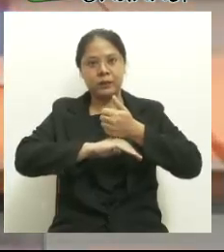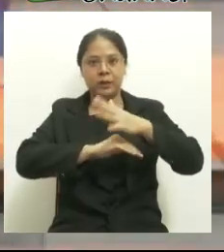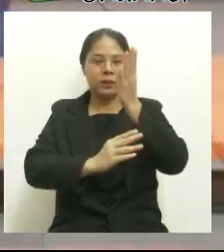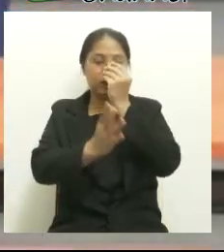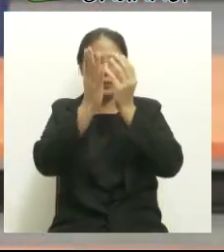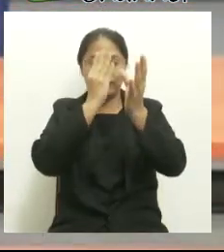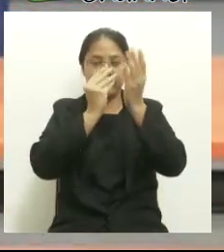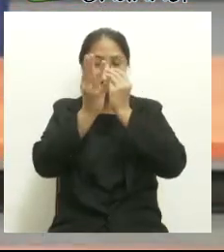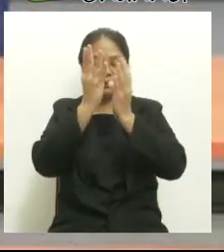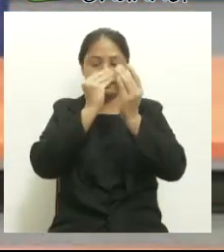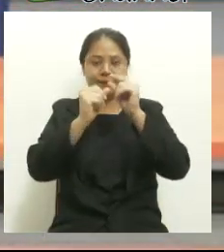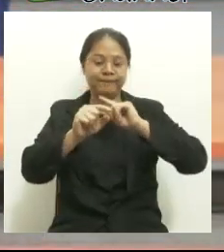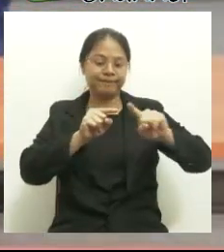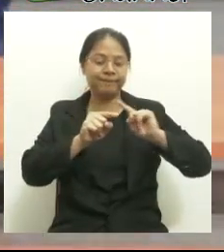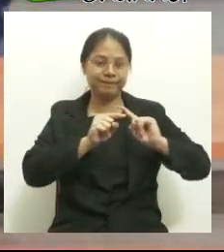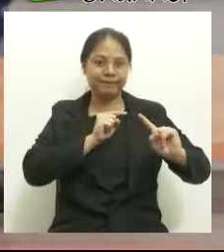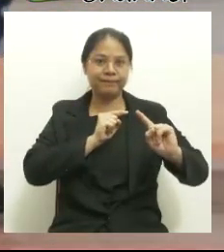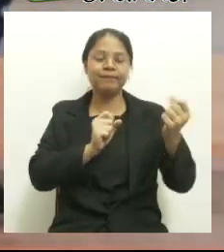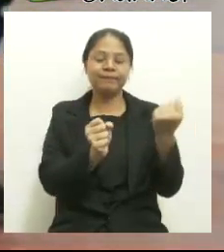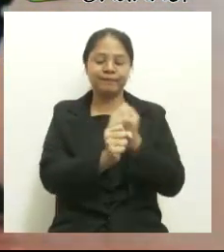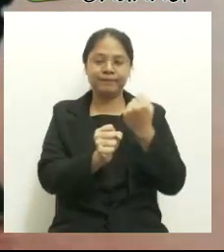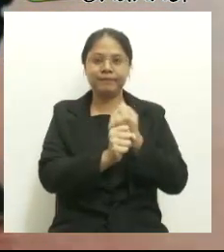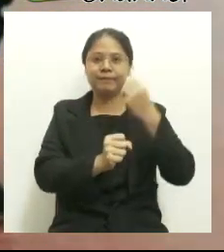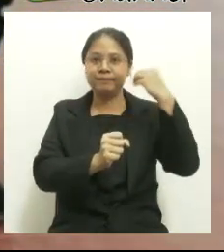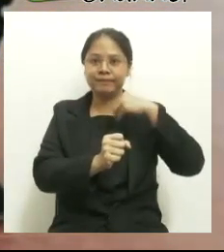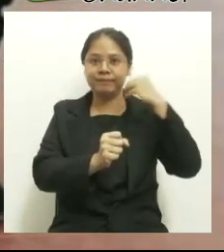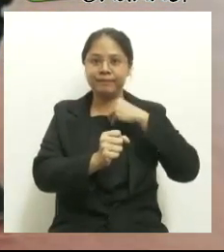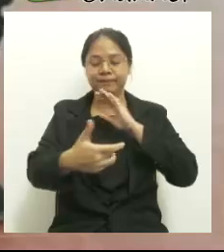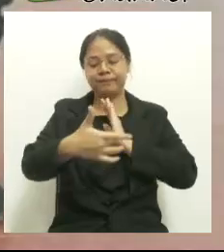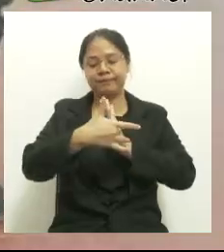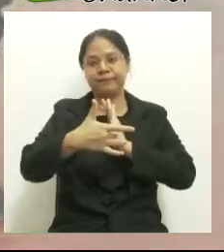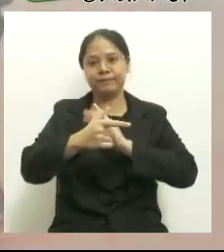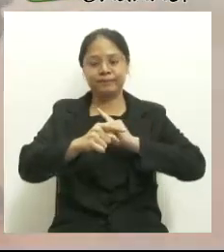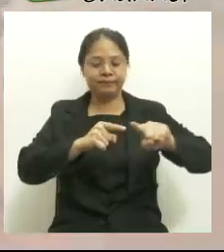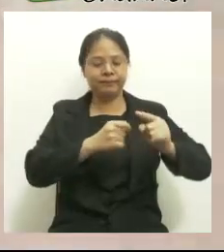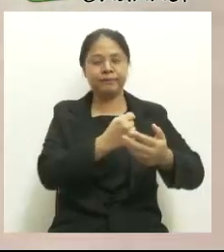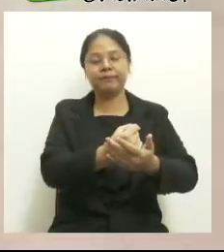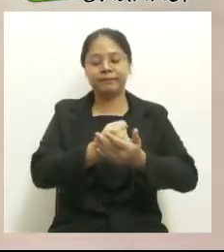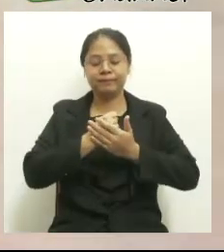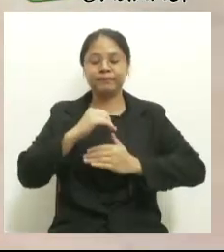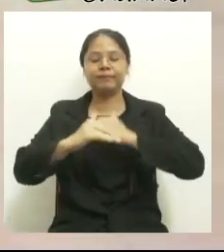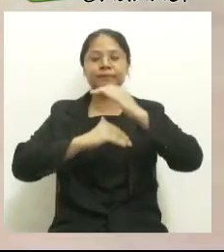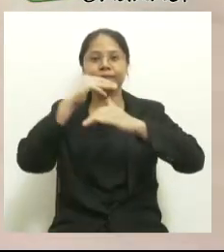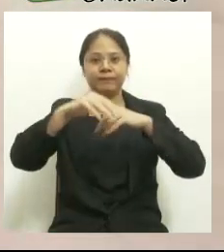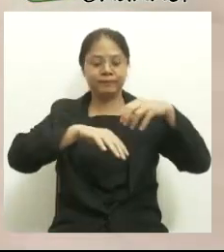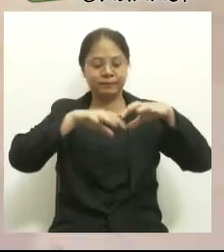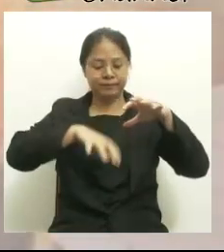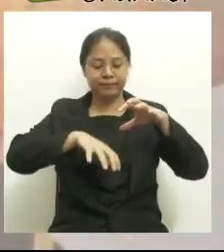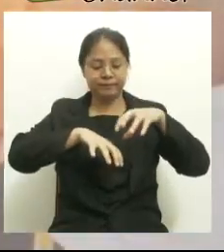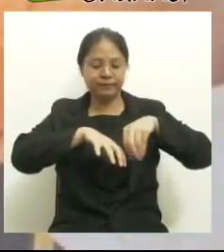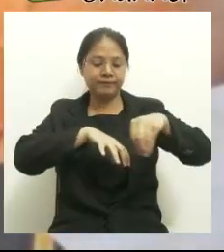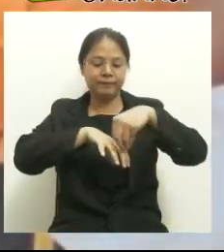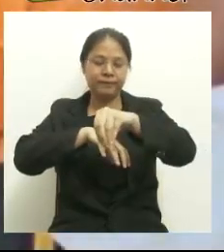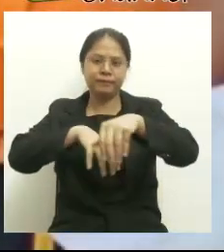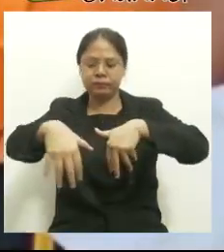เป็นผู้นำทางวิชาการมีนวัตกรรมในการบริหารจัดการที่มีประสิทธิภาพมีภาคีเครือข่ายในท้องถิ่นเพื่อการพัฒ